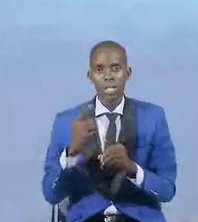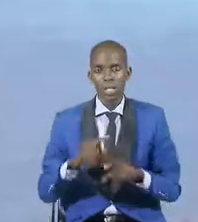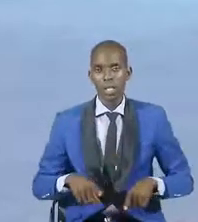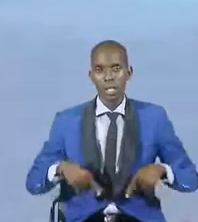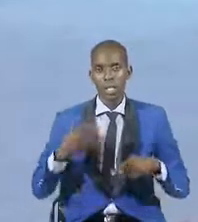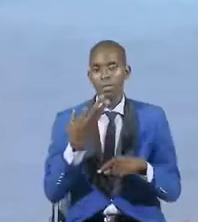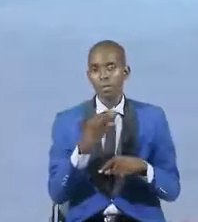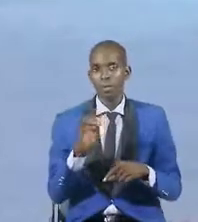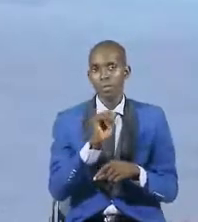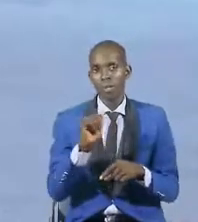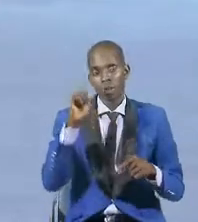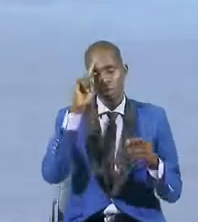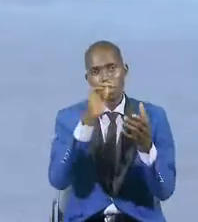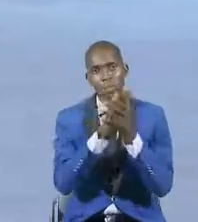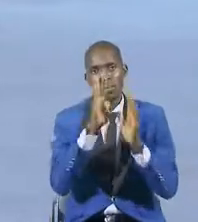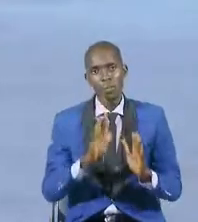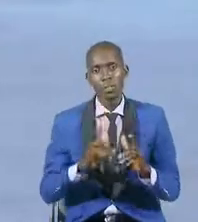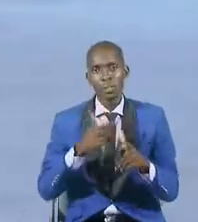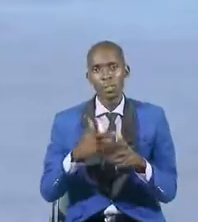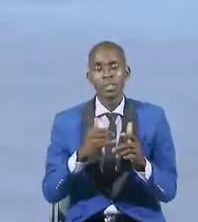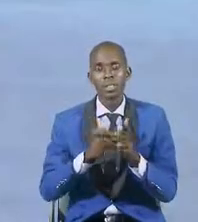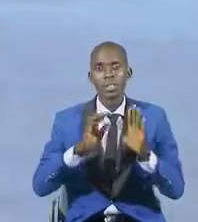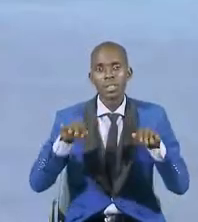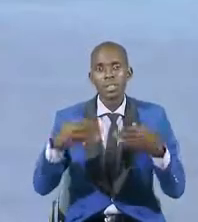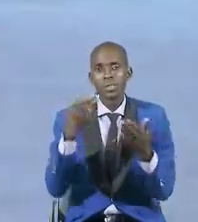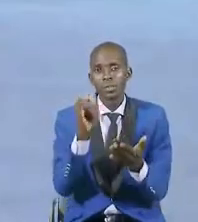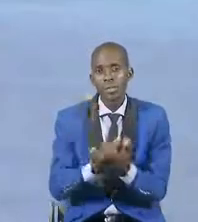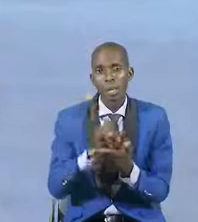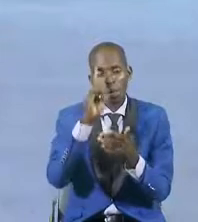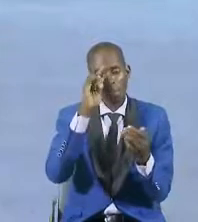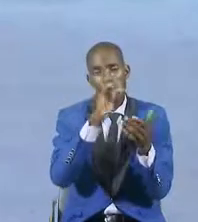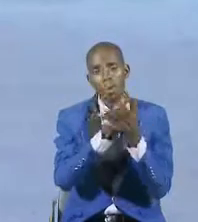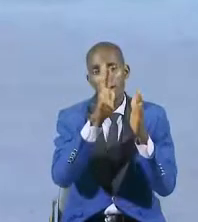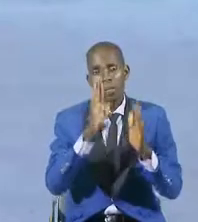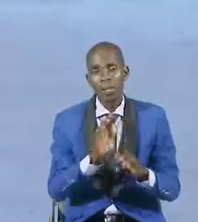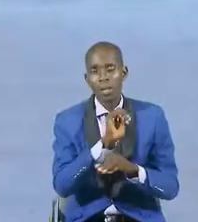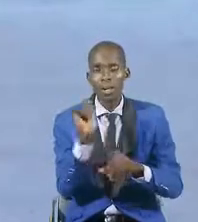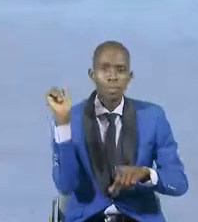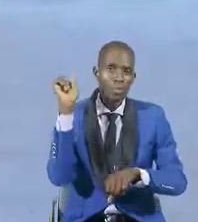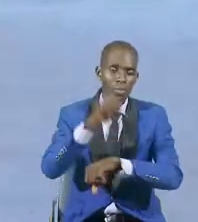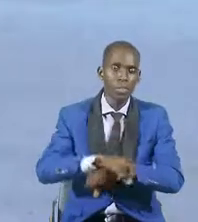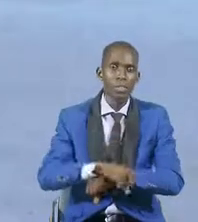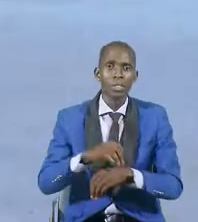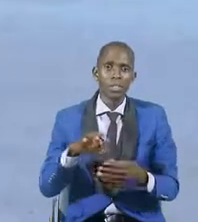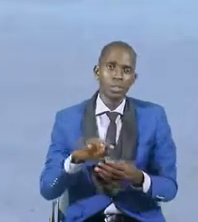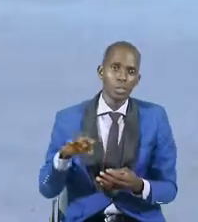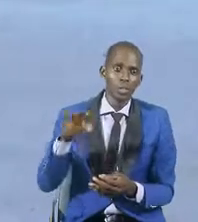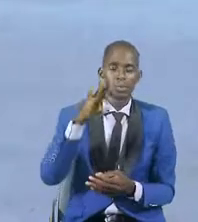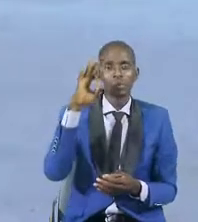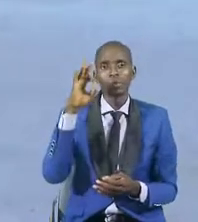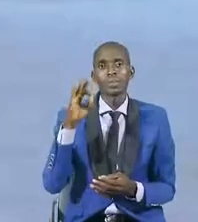du croyant. Donc, alors, la Trinité donne au croyant une